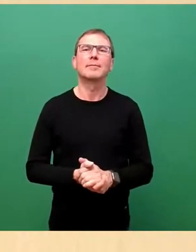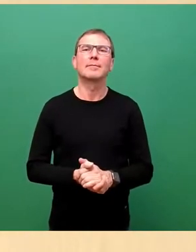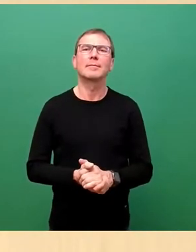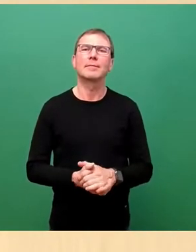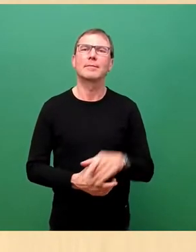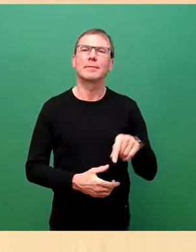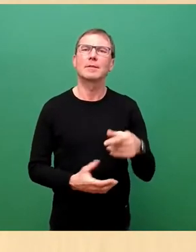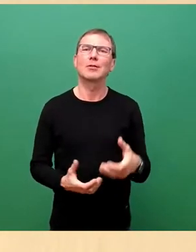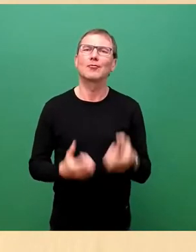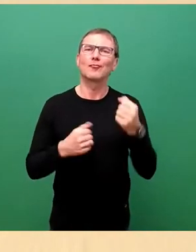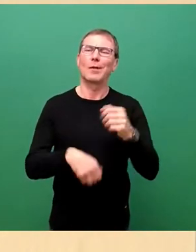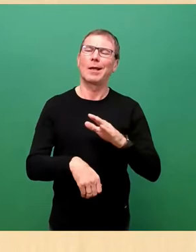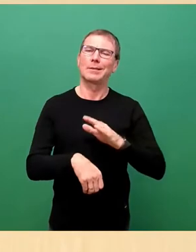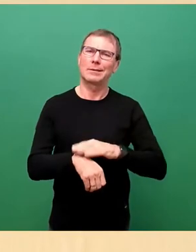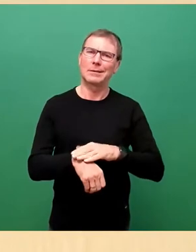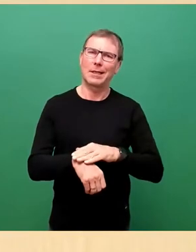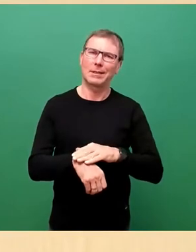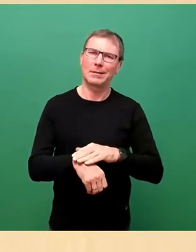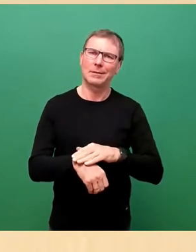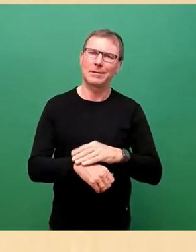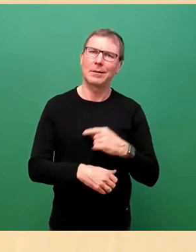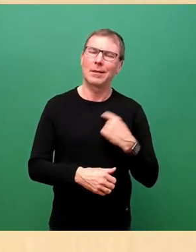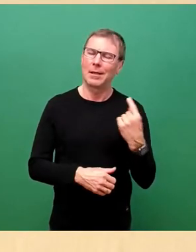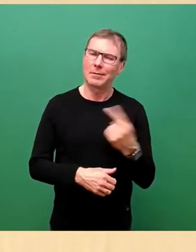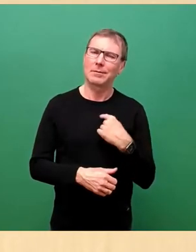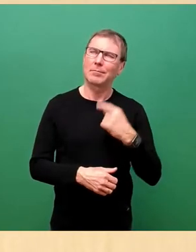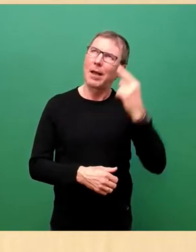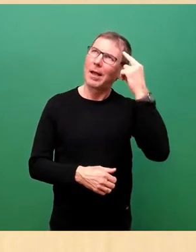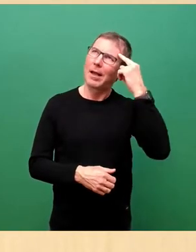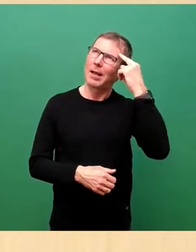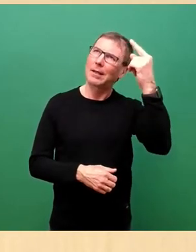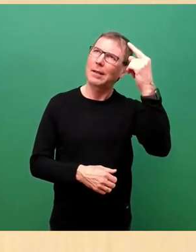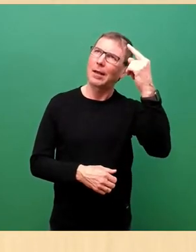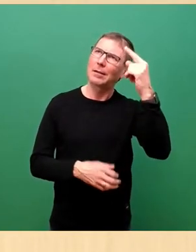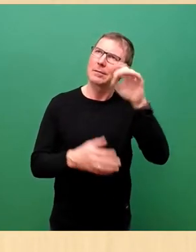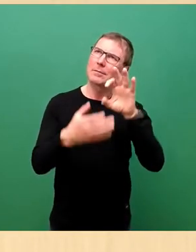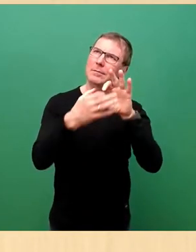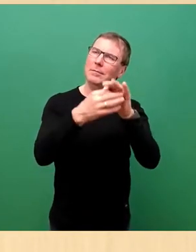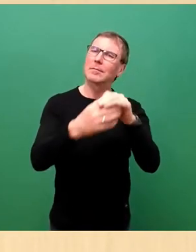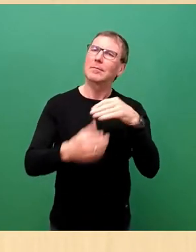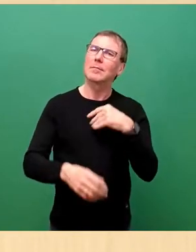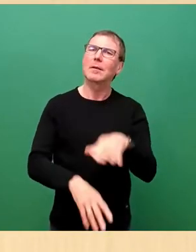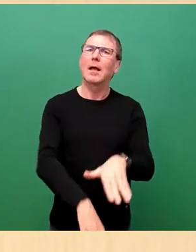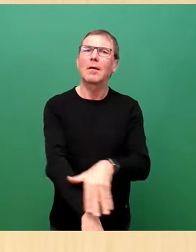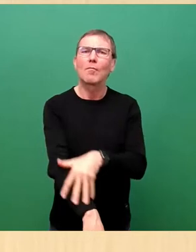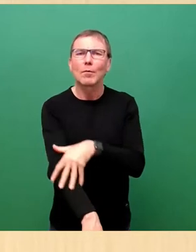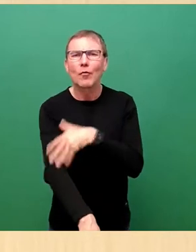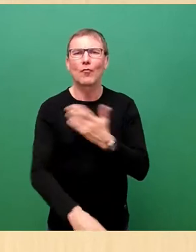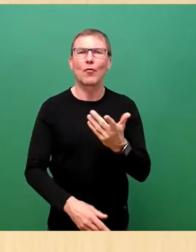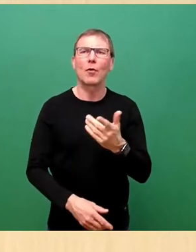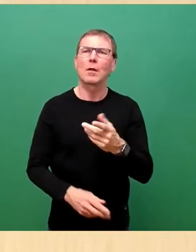Tagen sind wir mit unseren Gedanken, mit unserem Mitgefühl bei den Menschen in der Ukraine.